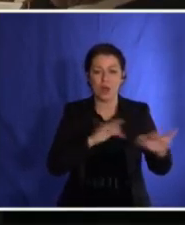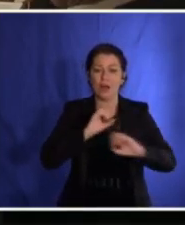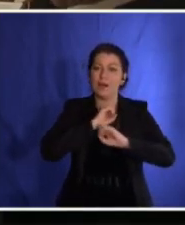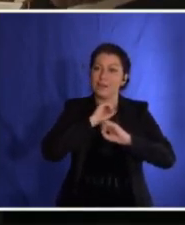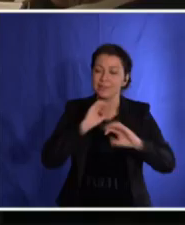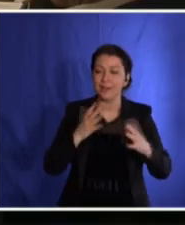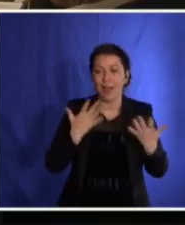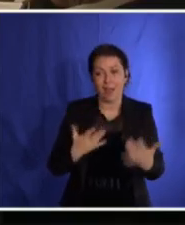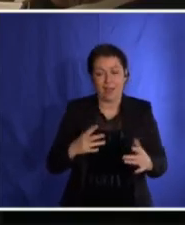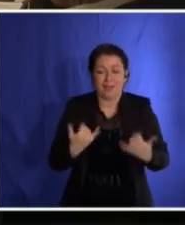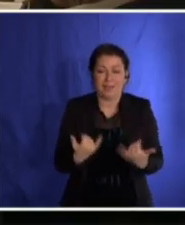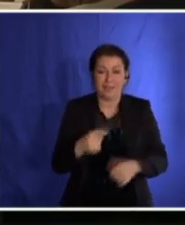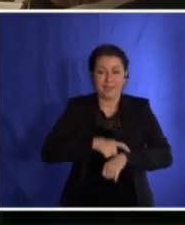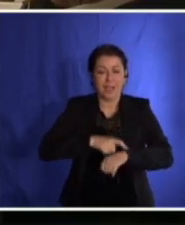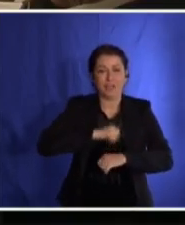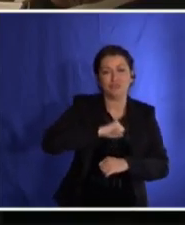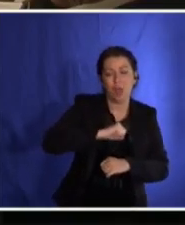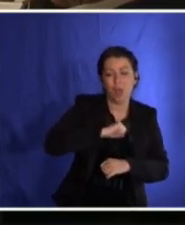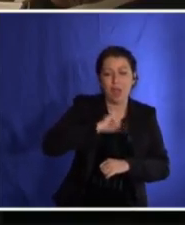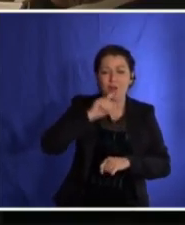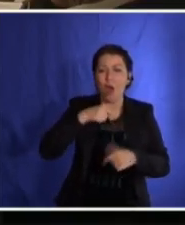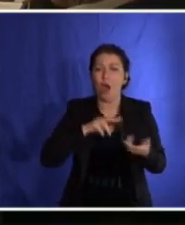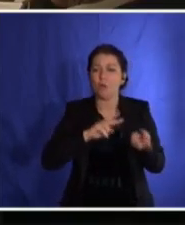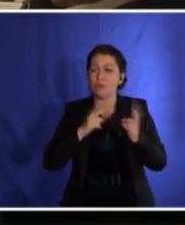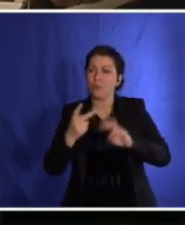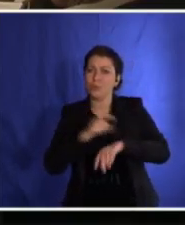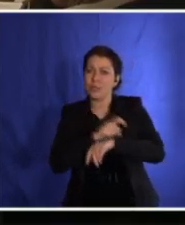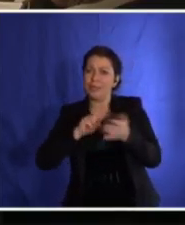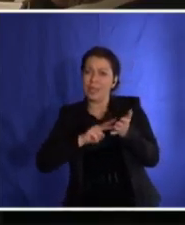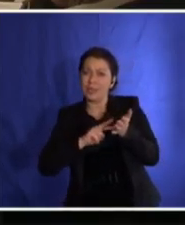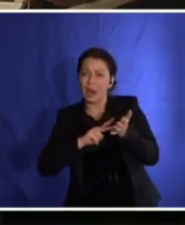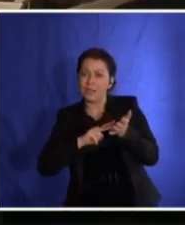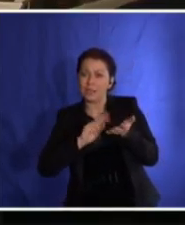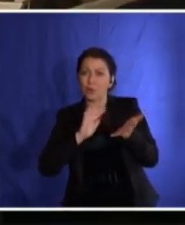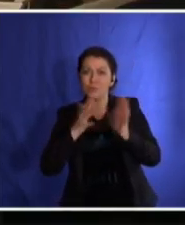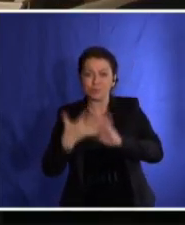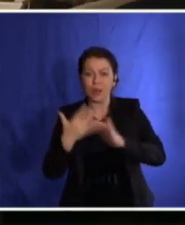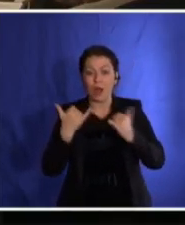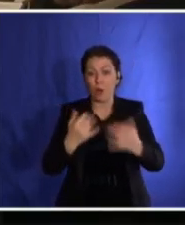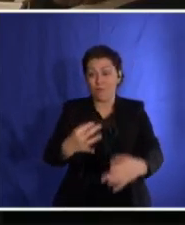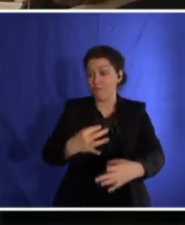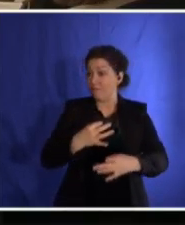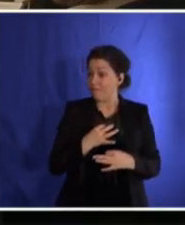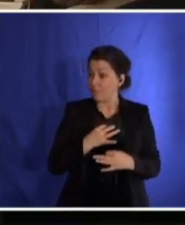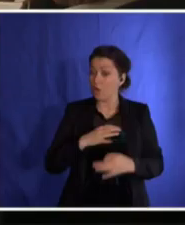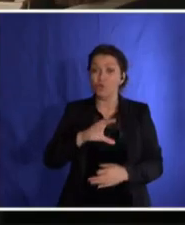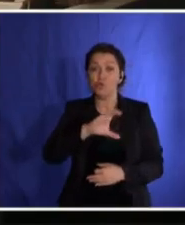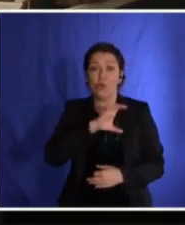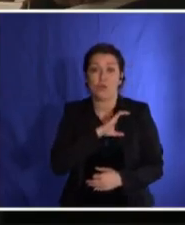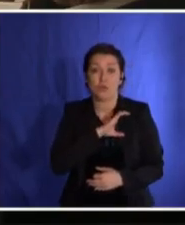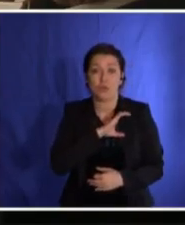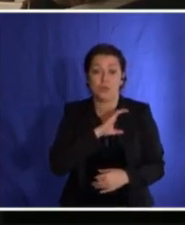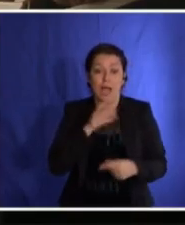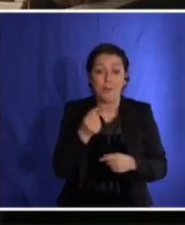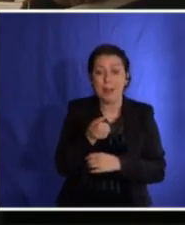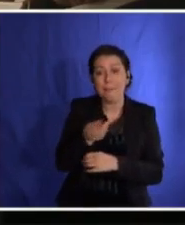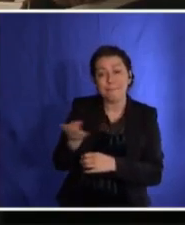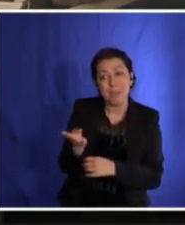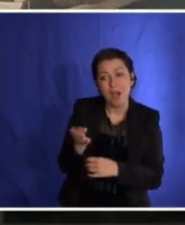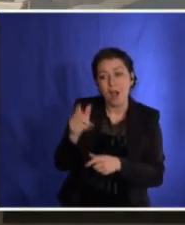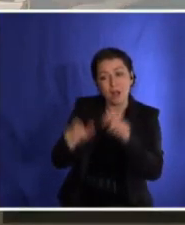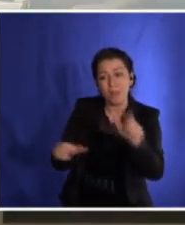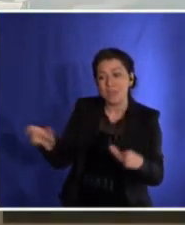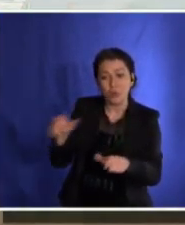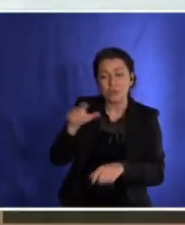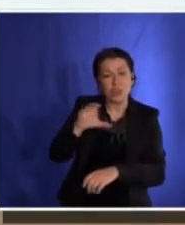eine schnelllebigere Zeit haben. Und die Digitalisierung ist auch für uns eine Chance. Aber einige haben diese Chance noch nicht begriffen